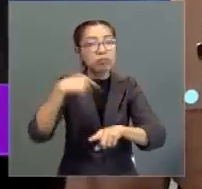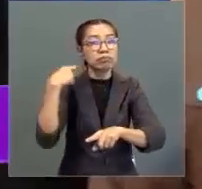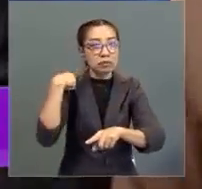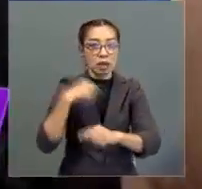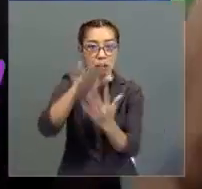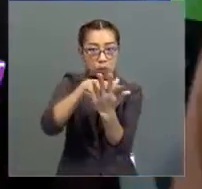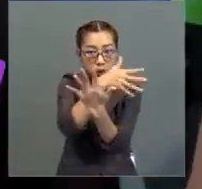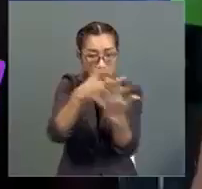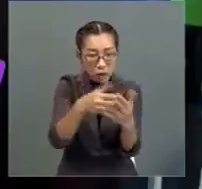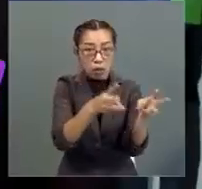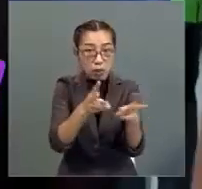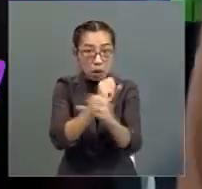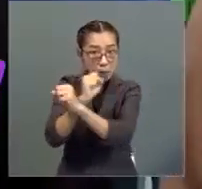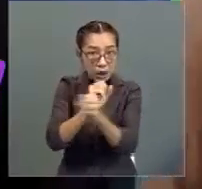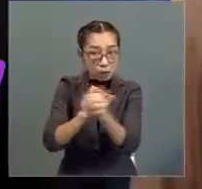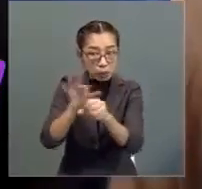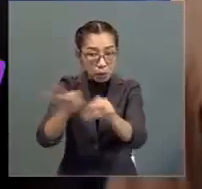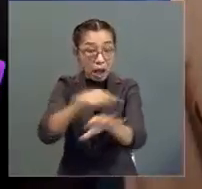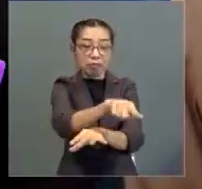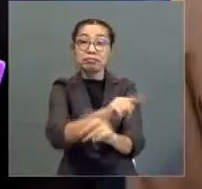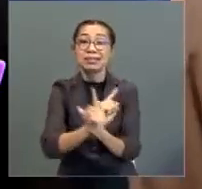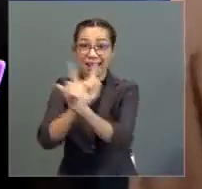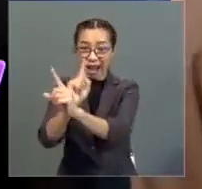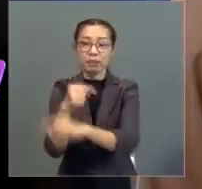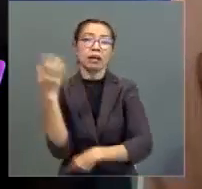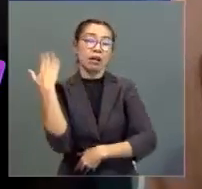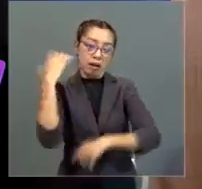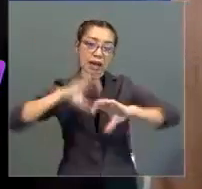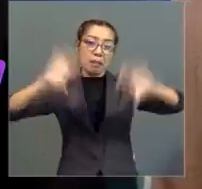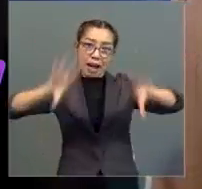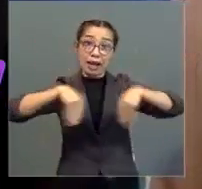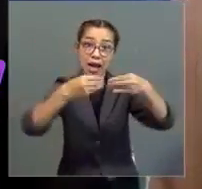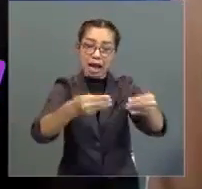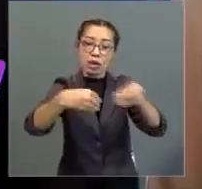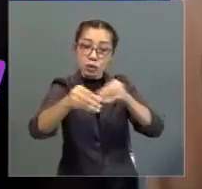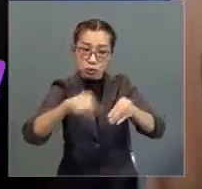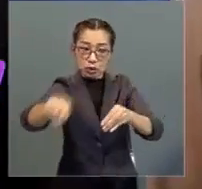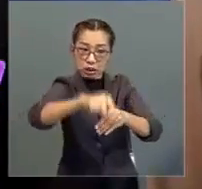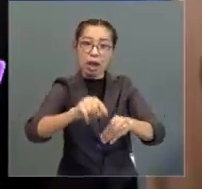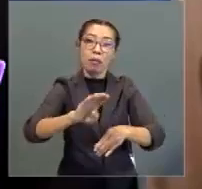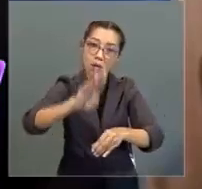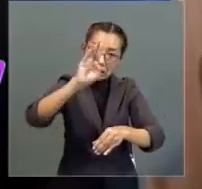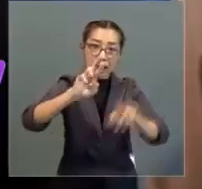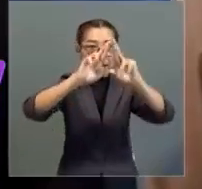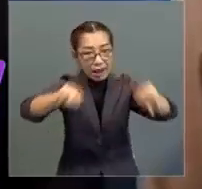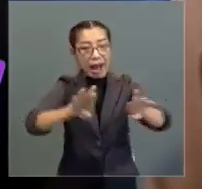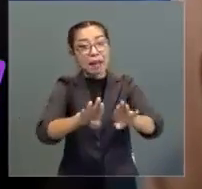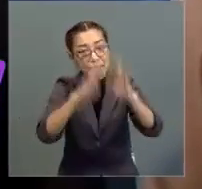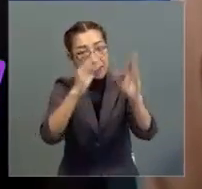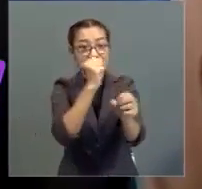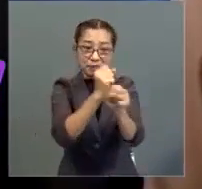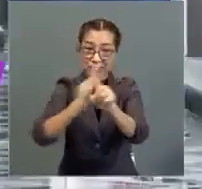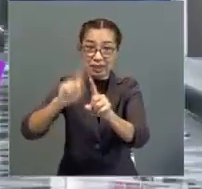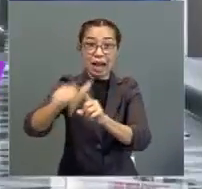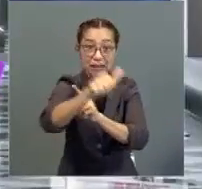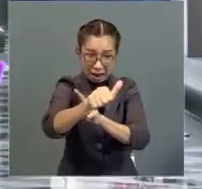การป้องกันการแพร่ระบาดโควิด-19 หลังจากที่รัฐบาลผ่อนปลนมาตรการให้สามารถดำเนินกิจการได้และจะมีการ